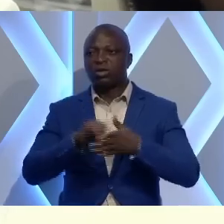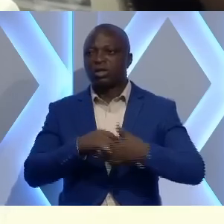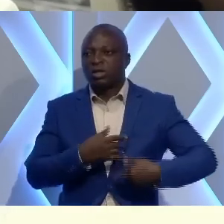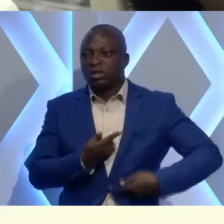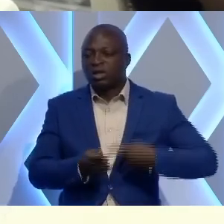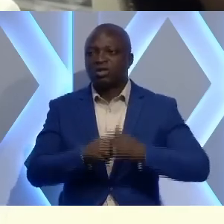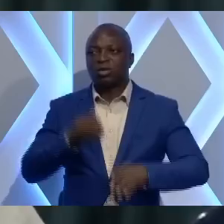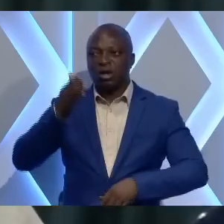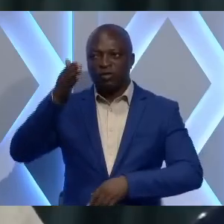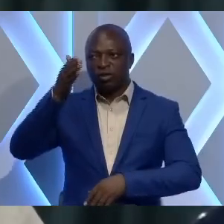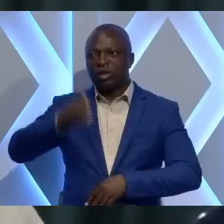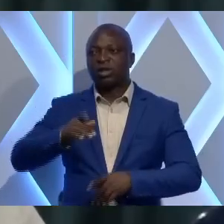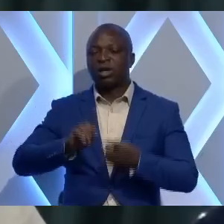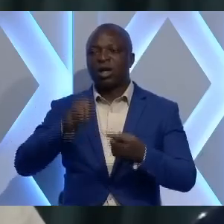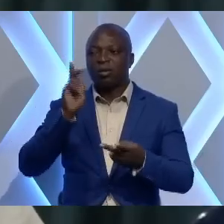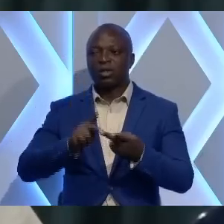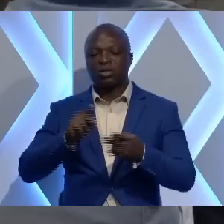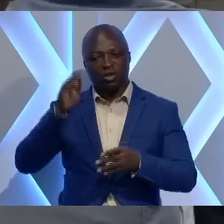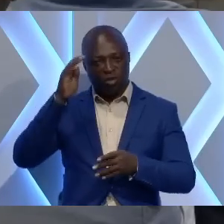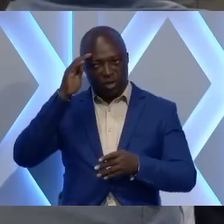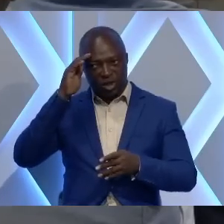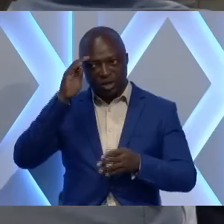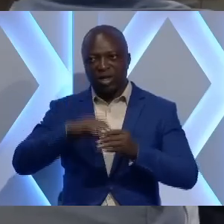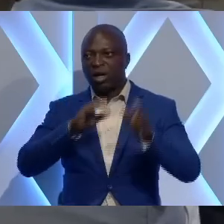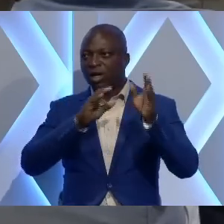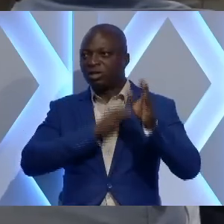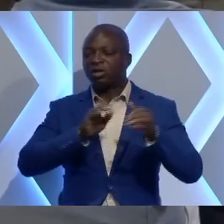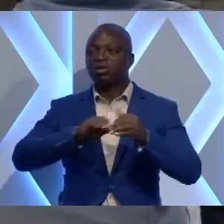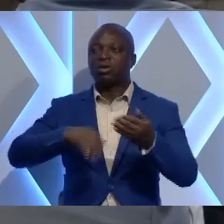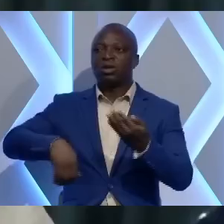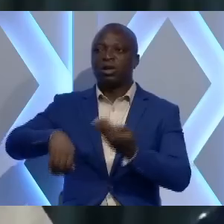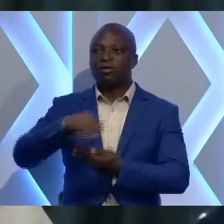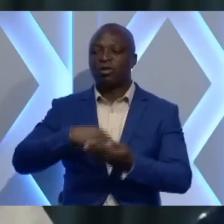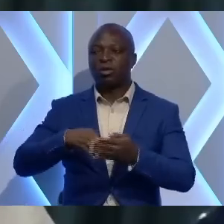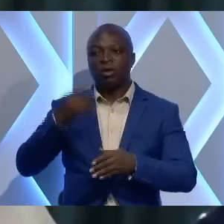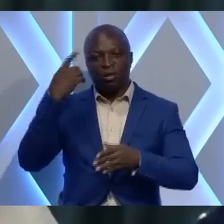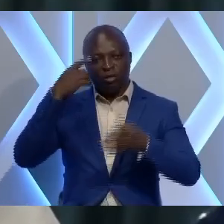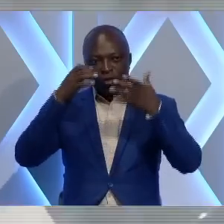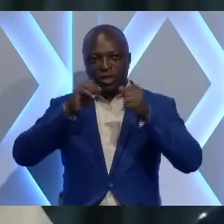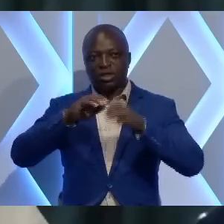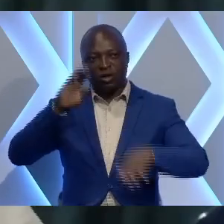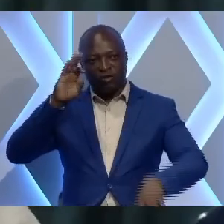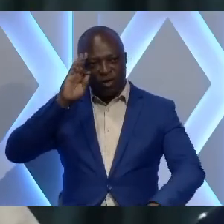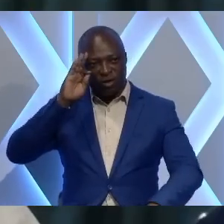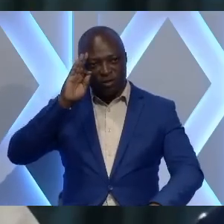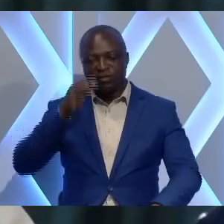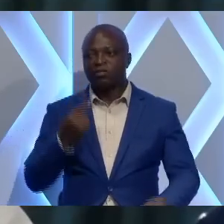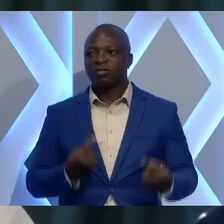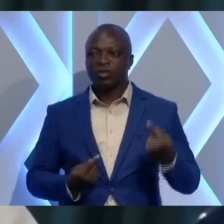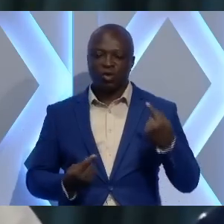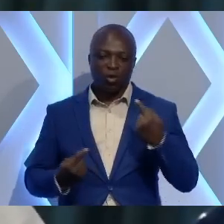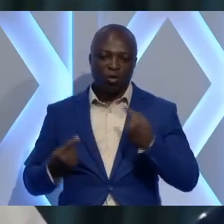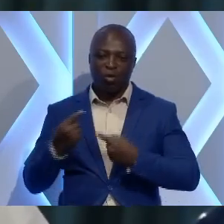à venir, a précisé le ministre en charge de l'environnement. Pour le président Faure, le combat contre